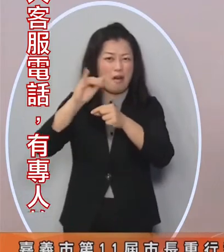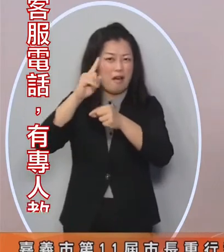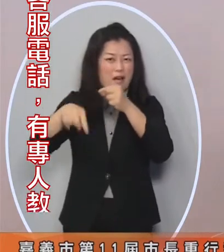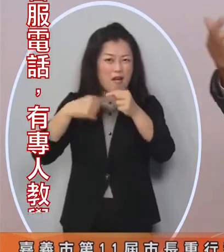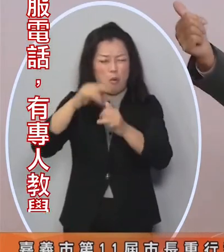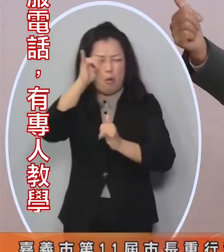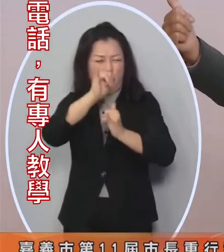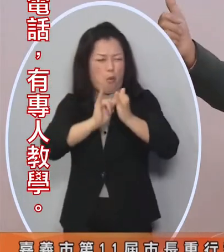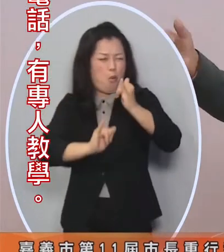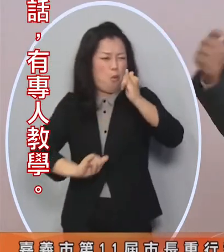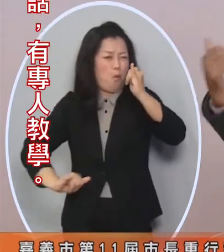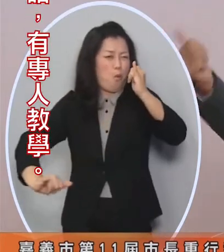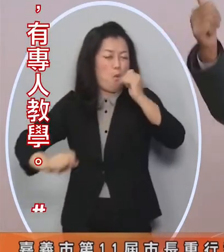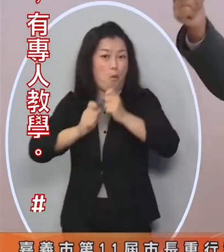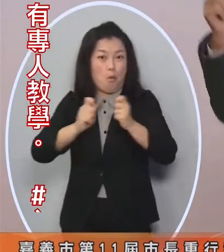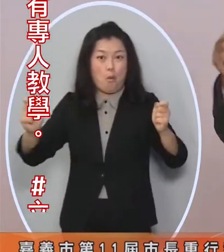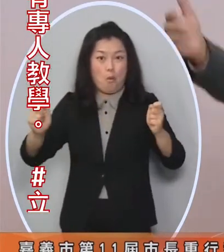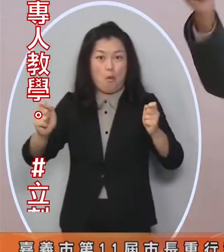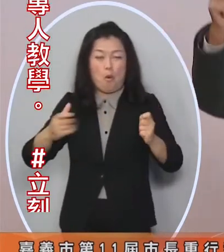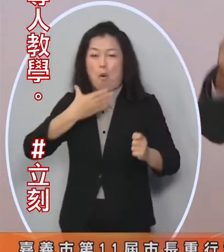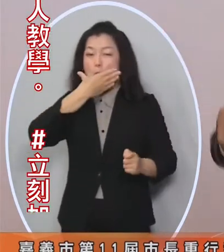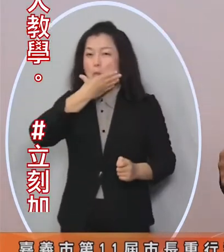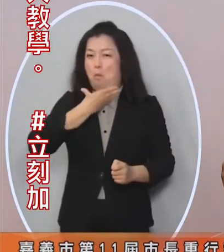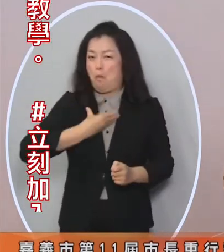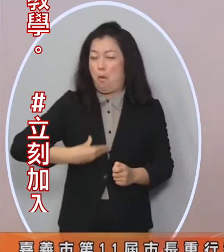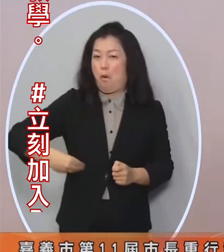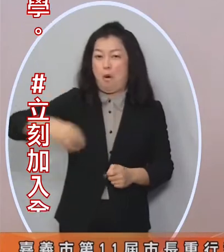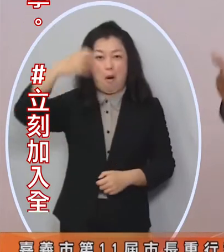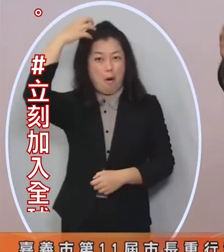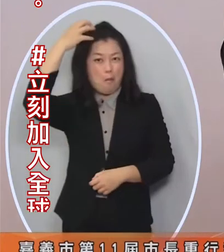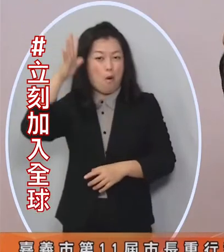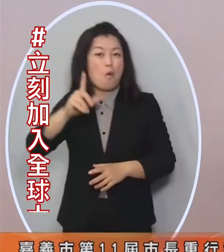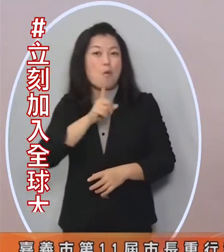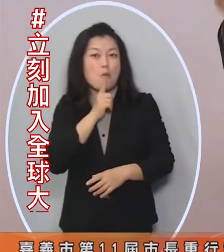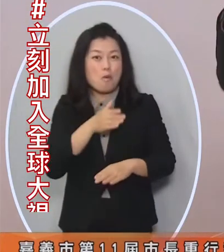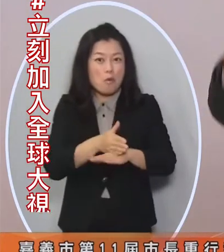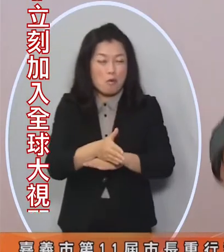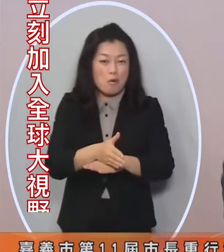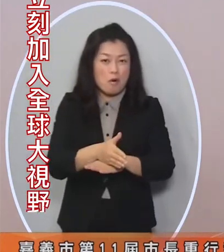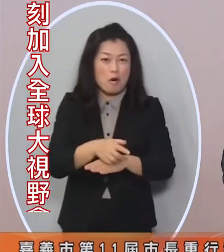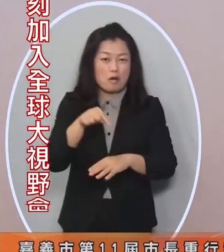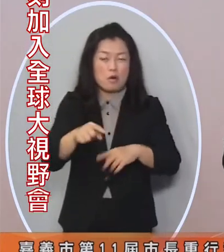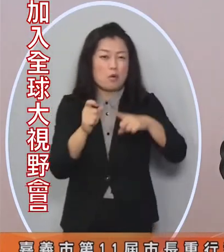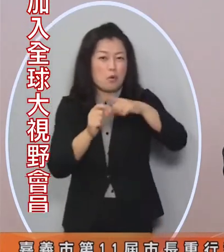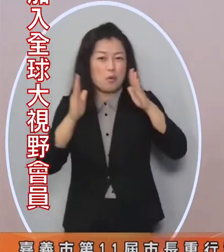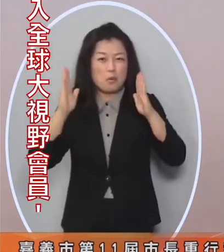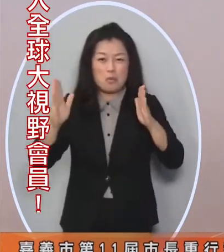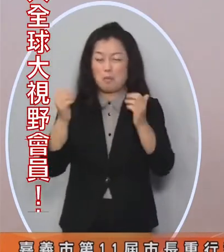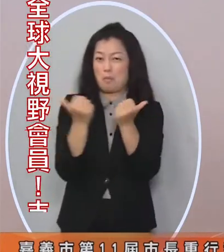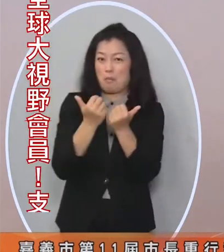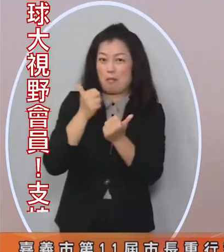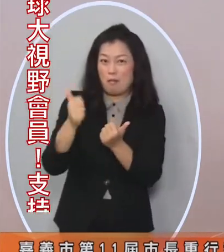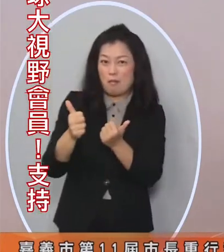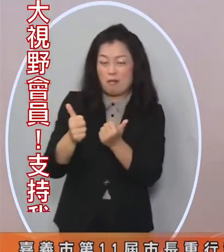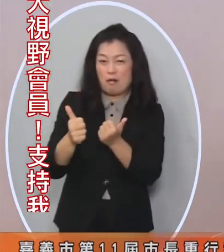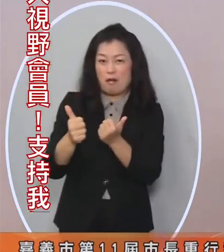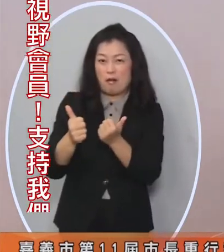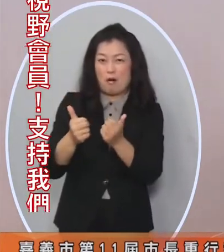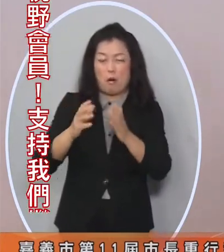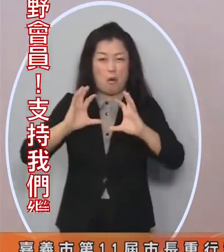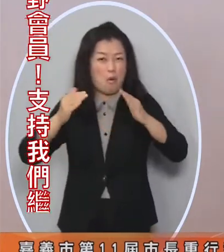哦，孔子讲，孔子讲的孟子讲义呢？包公做啊，光正人民呢？甲徽宗中报国